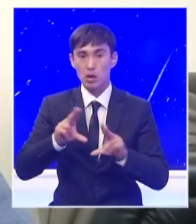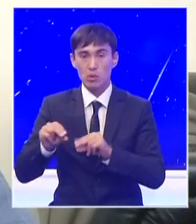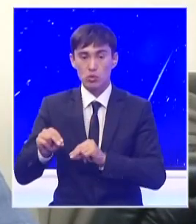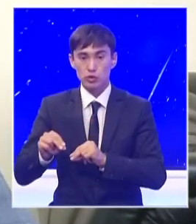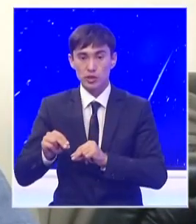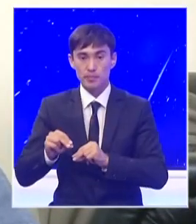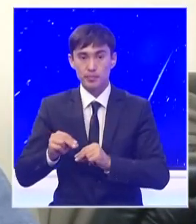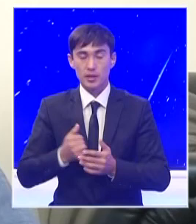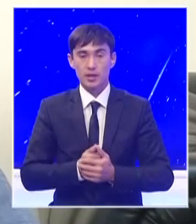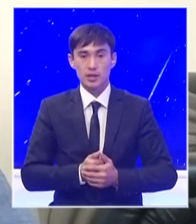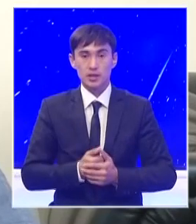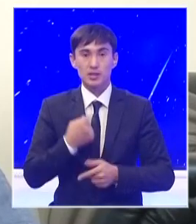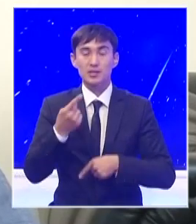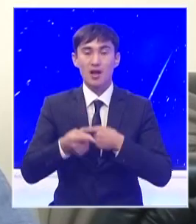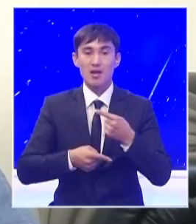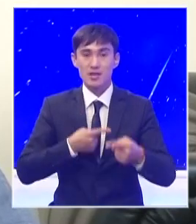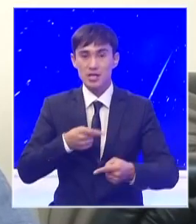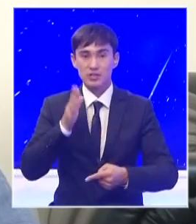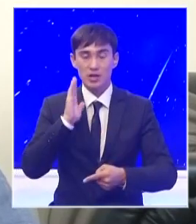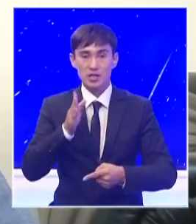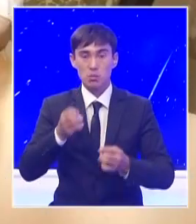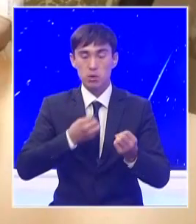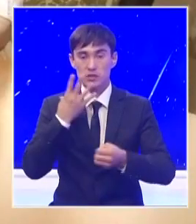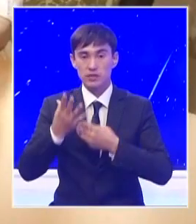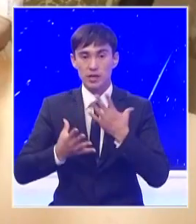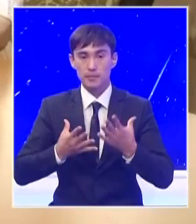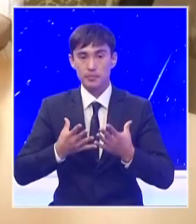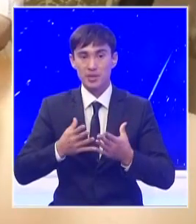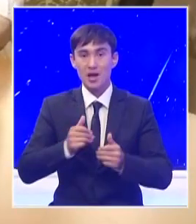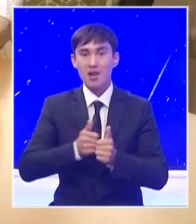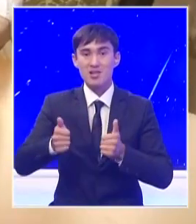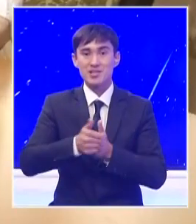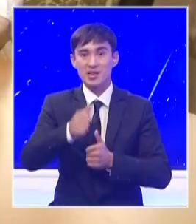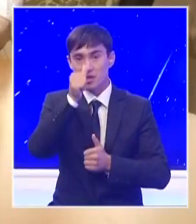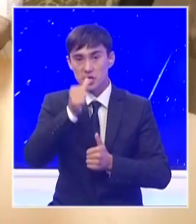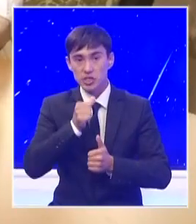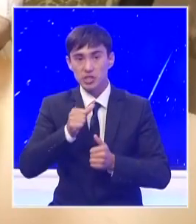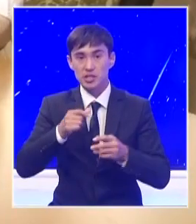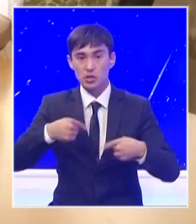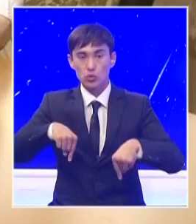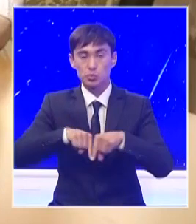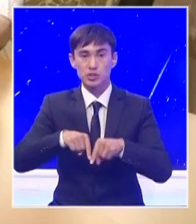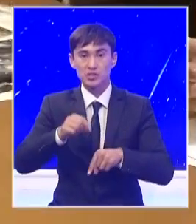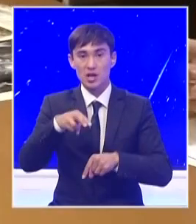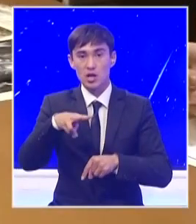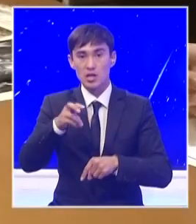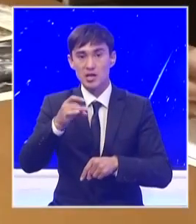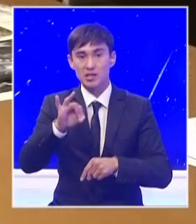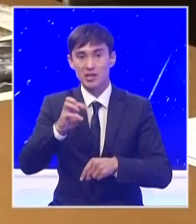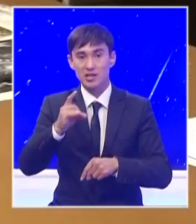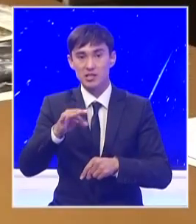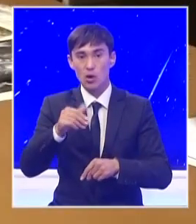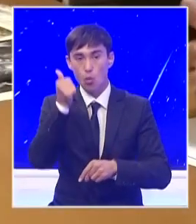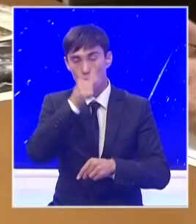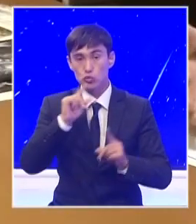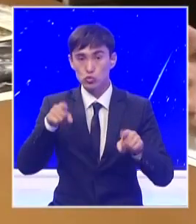благополучия, ну, и дальнейшего процветания. Лидер греческой диаспоры Георгий Иорданиди отмечает, что за годы